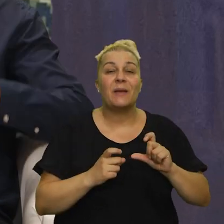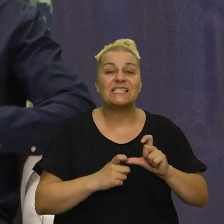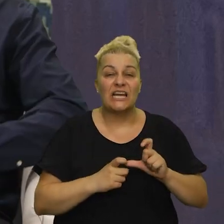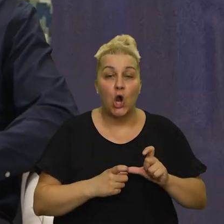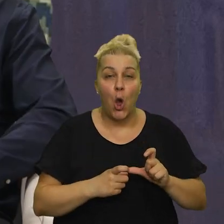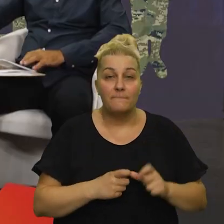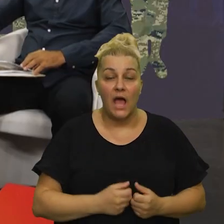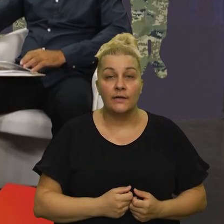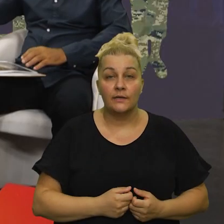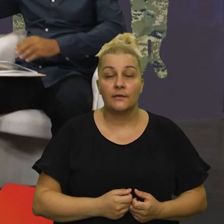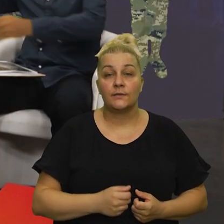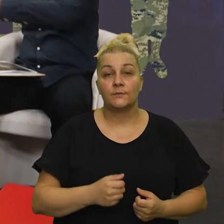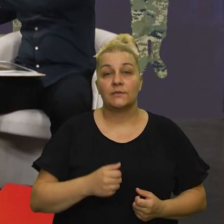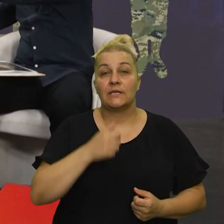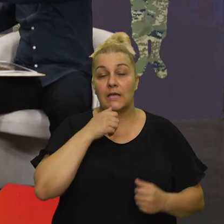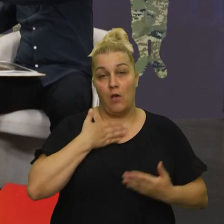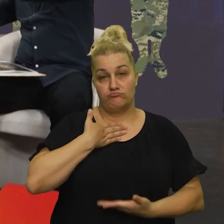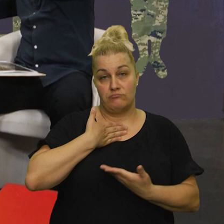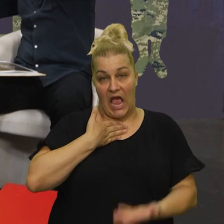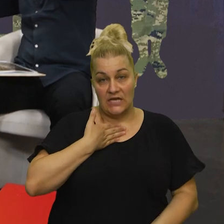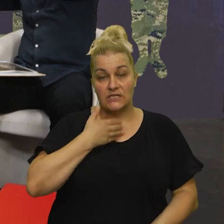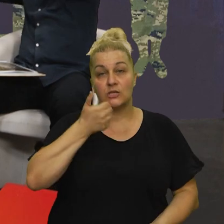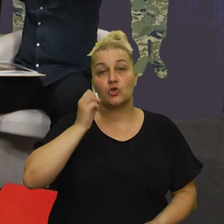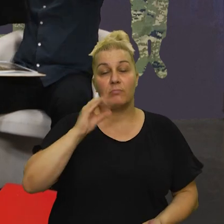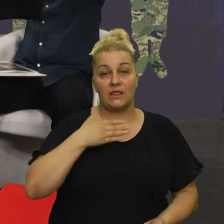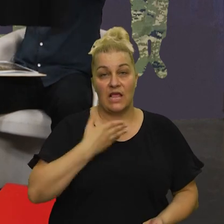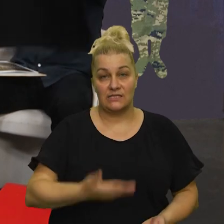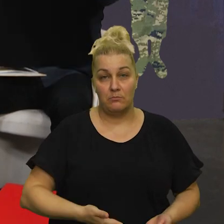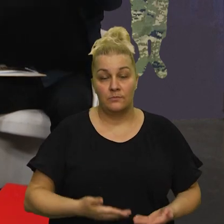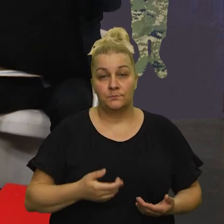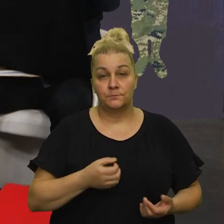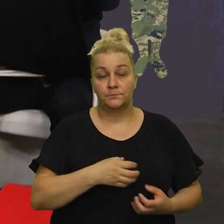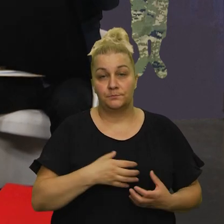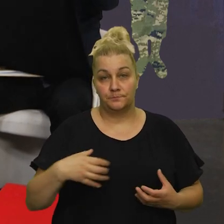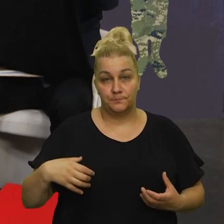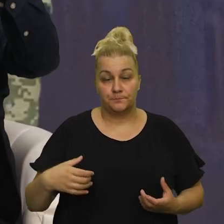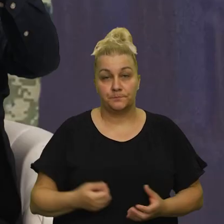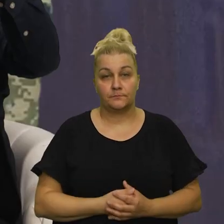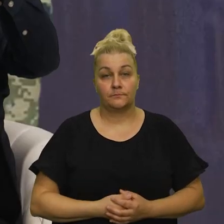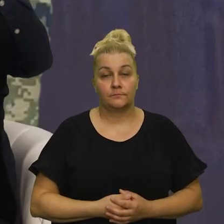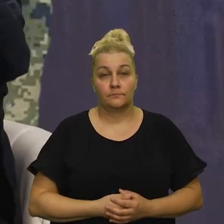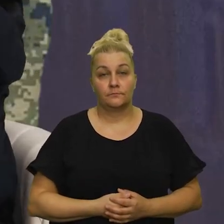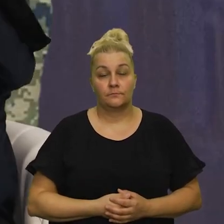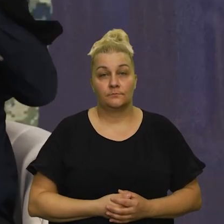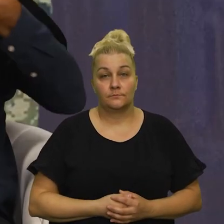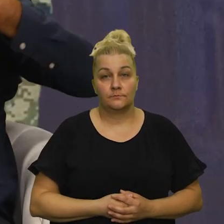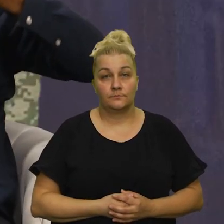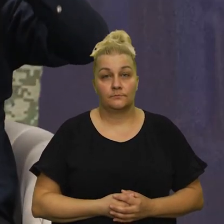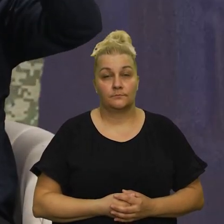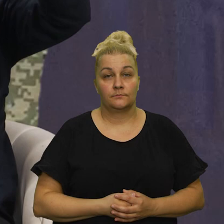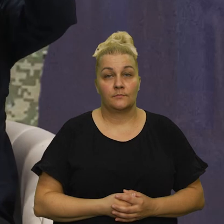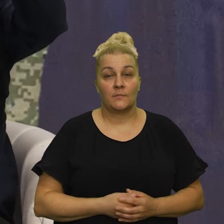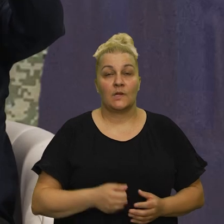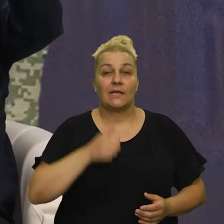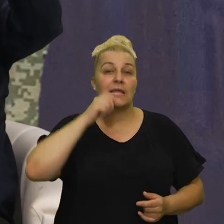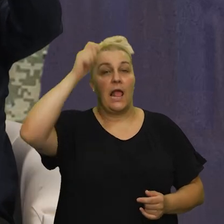Strikovana. I lijepo našim... majica 115. brigade. Evo naše majice 115. brigade.